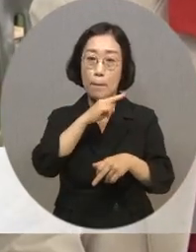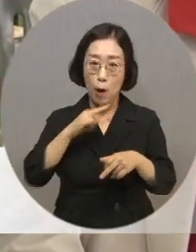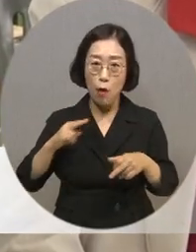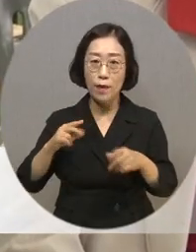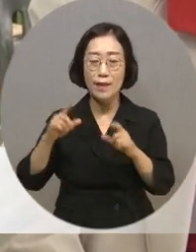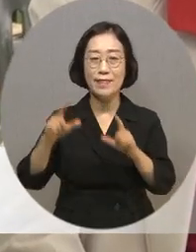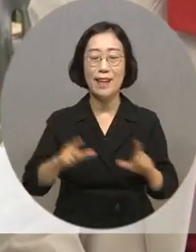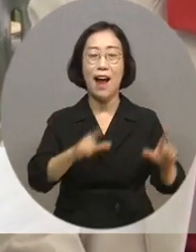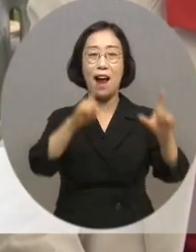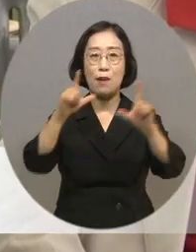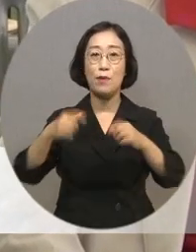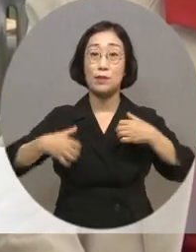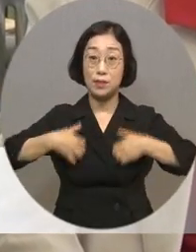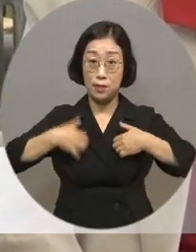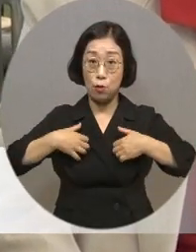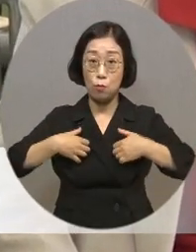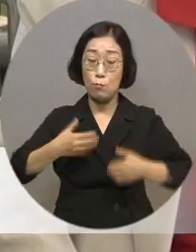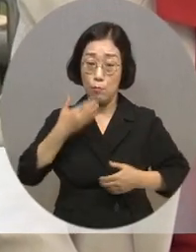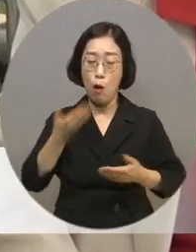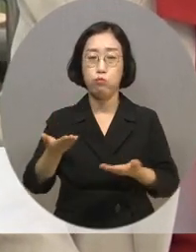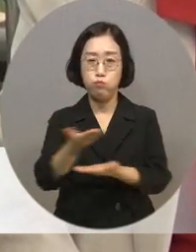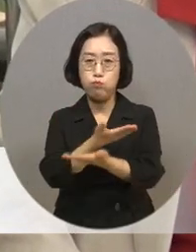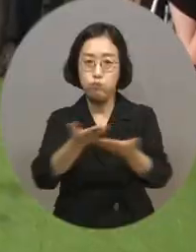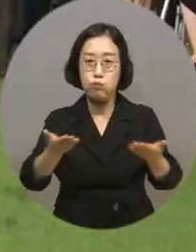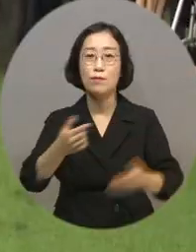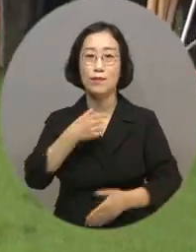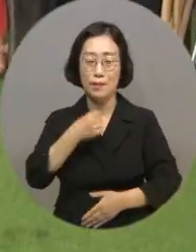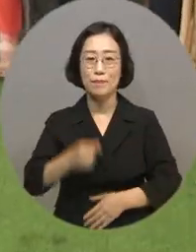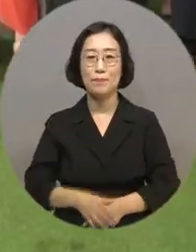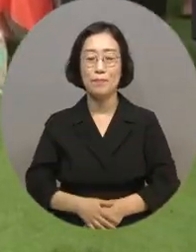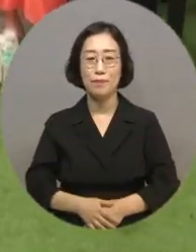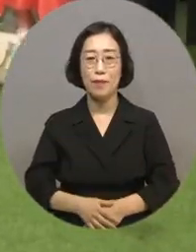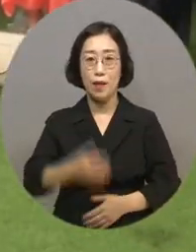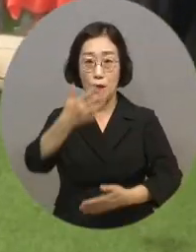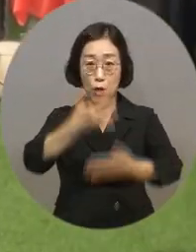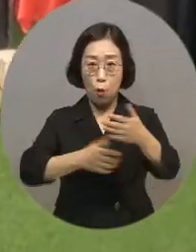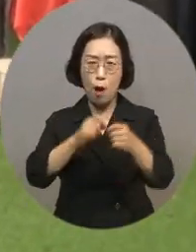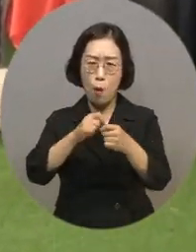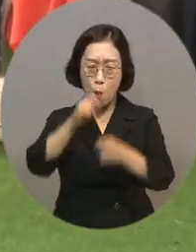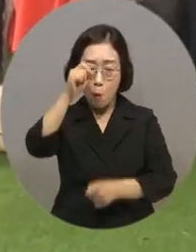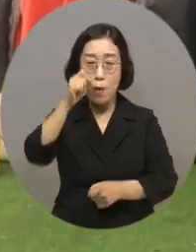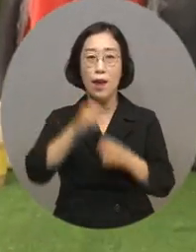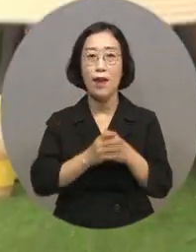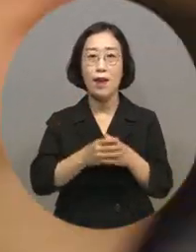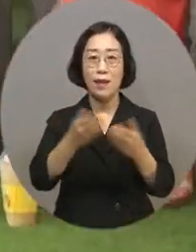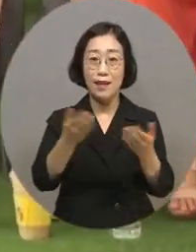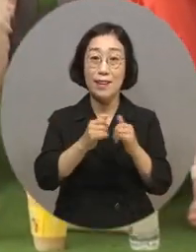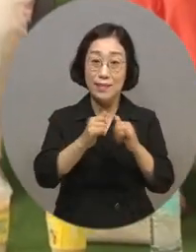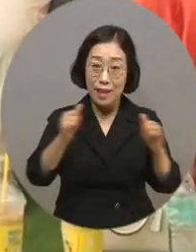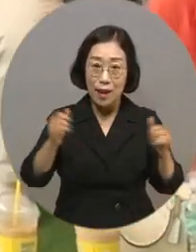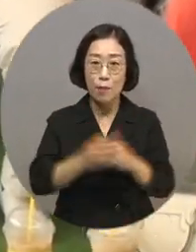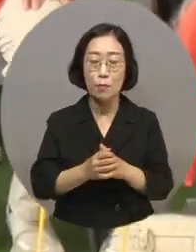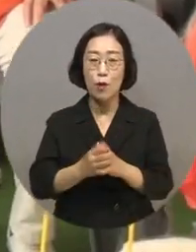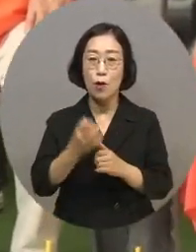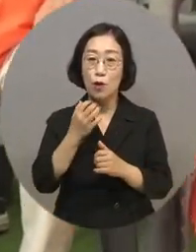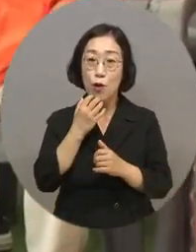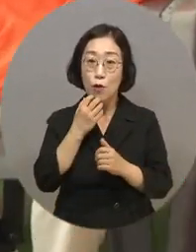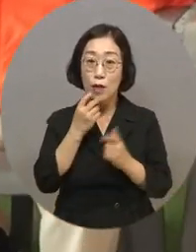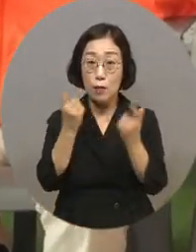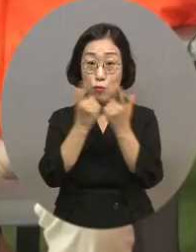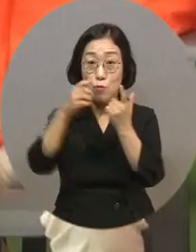삶의 즐거움 그런 걸 함께 같이 나눴으면 좋겠습니다. 영화계 원로 배우, 영화를 사랑하는 경기 북부